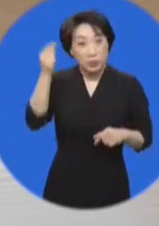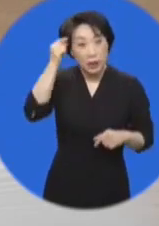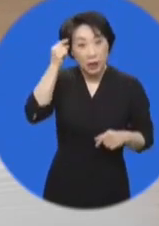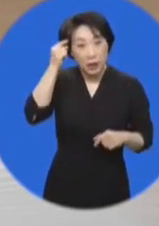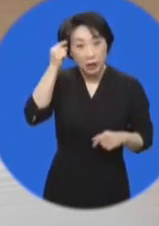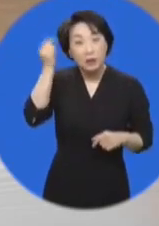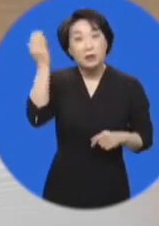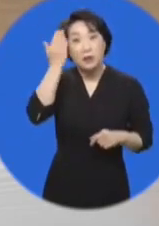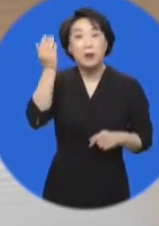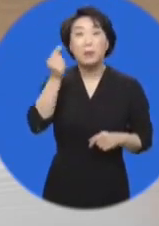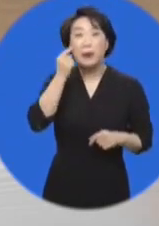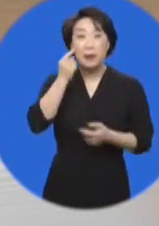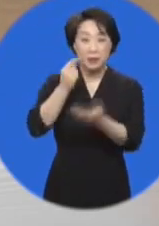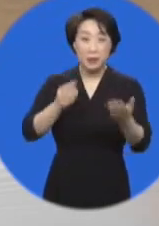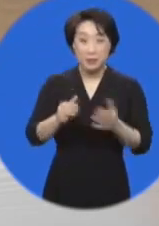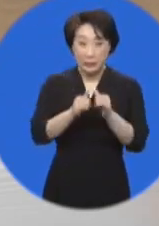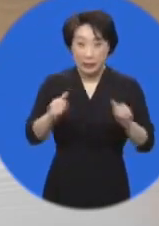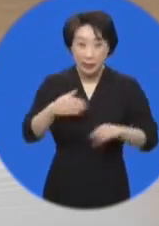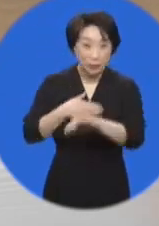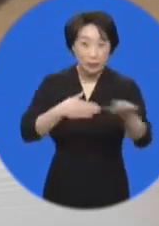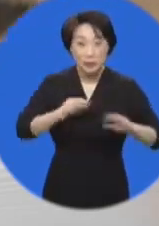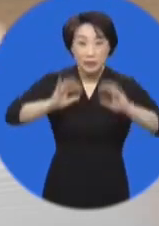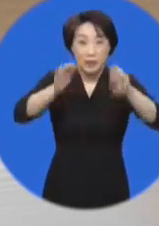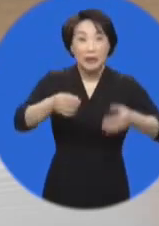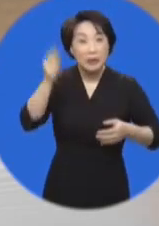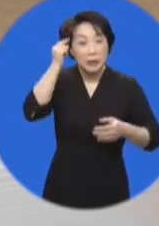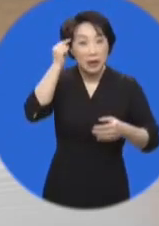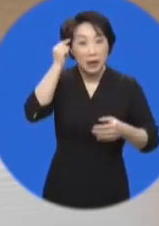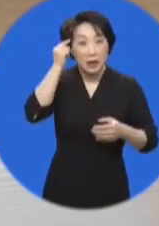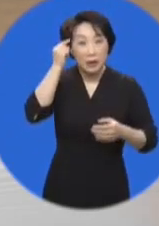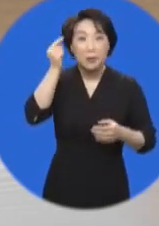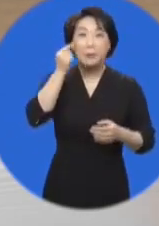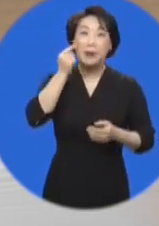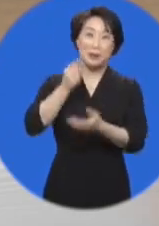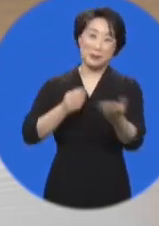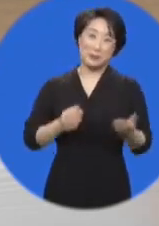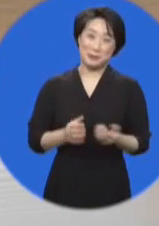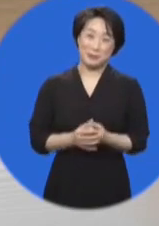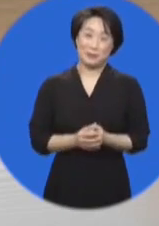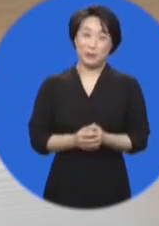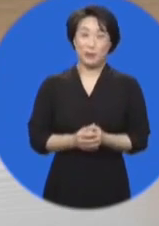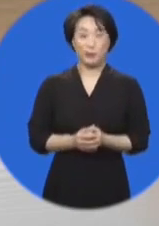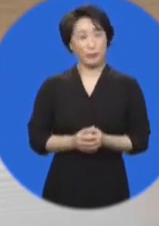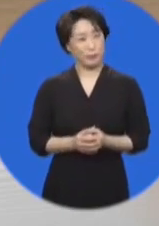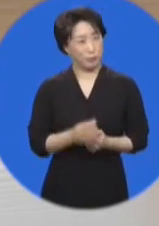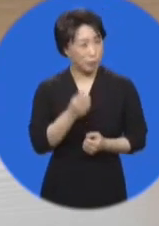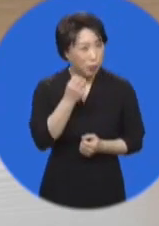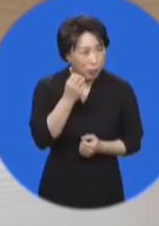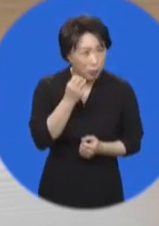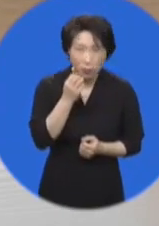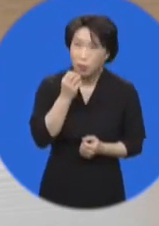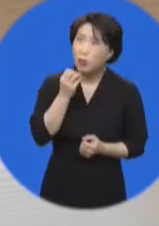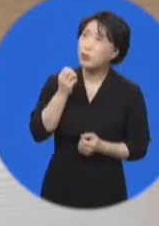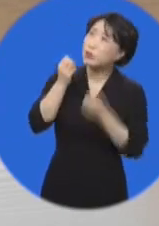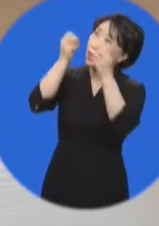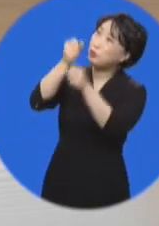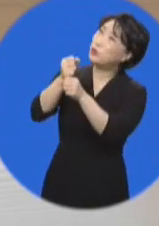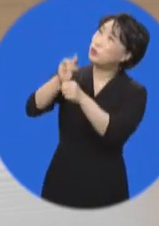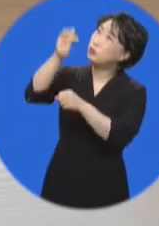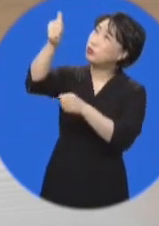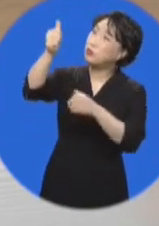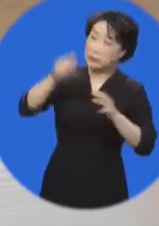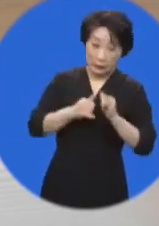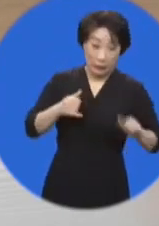상식으로 생각할 때, 인간이 가진 세계관으로 생각할 때, 아니 어떻게 창조자가 피조물인